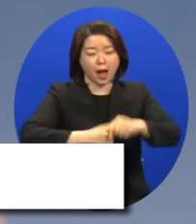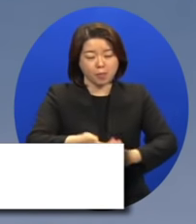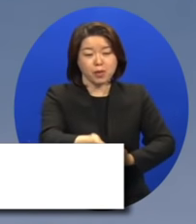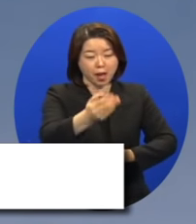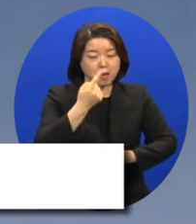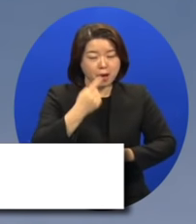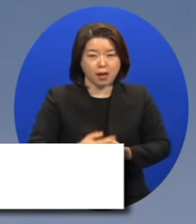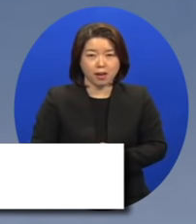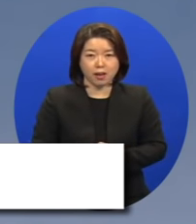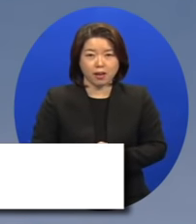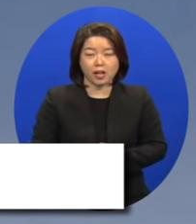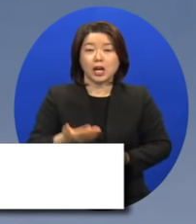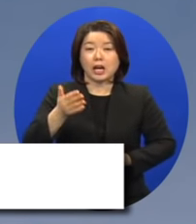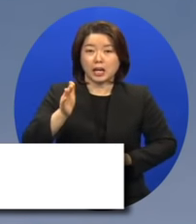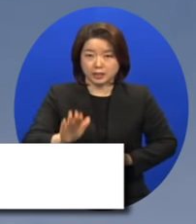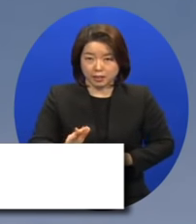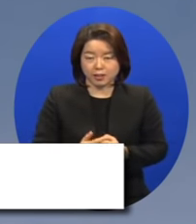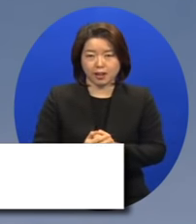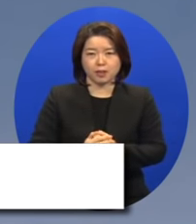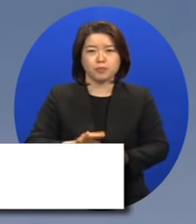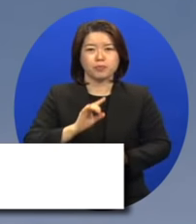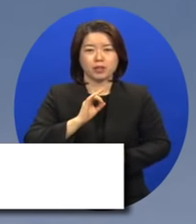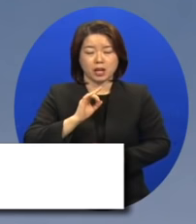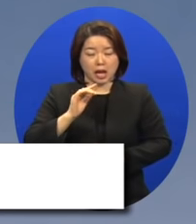,하나님을경외한다는증거로선악을